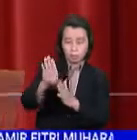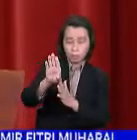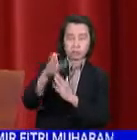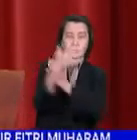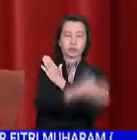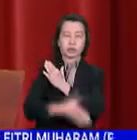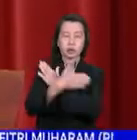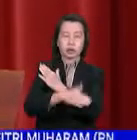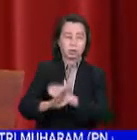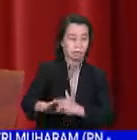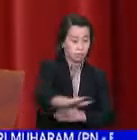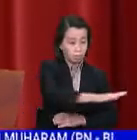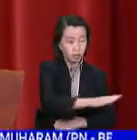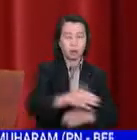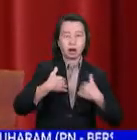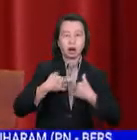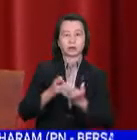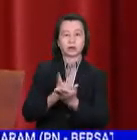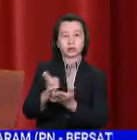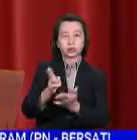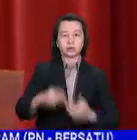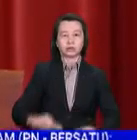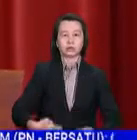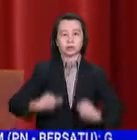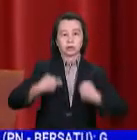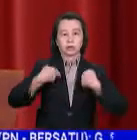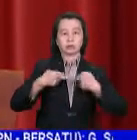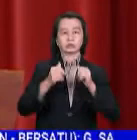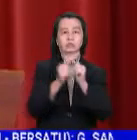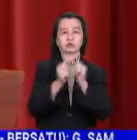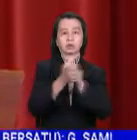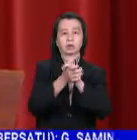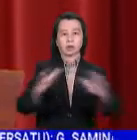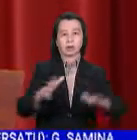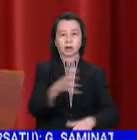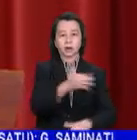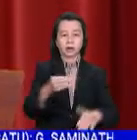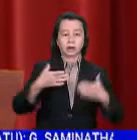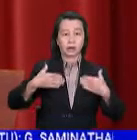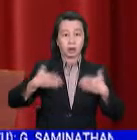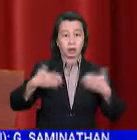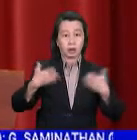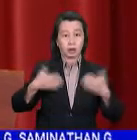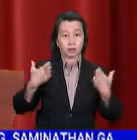negara dan mereka berhak untuk hidup dengan selamat dan gembira.